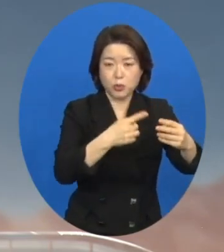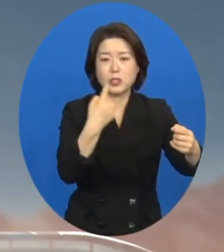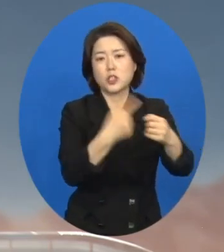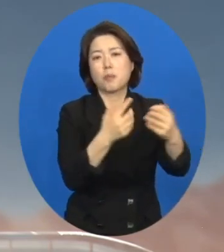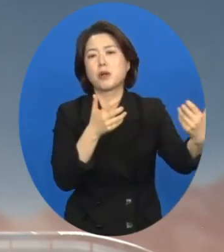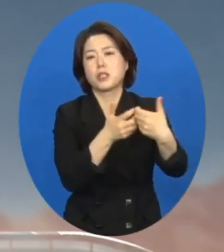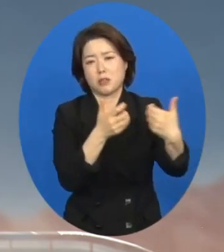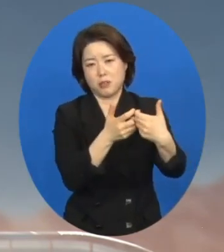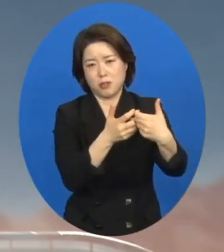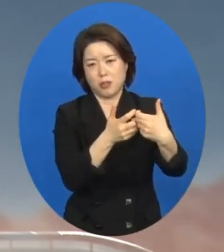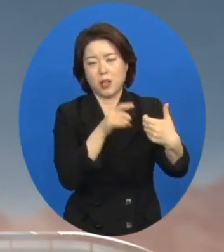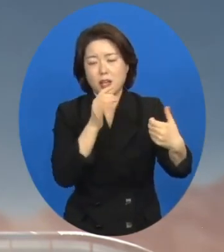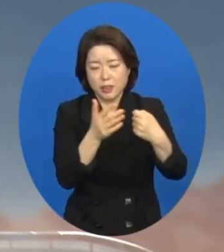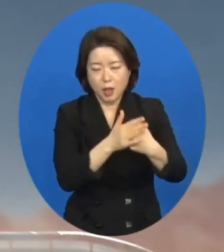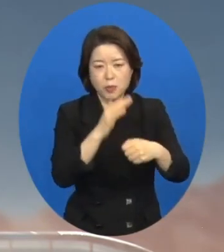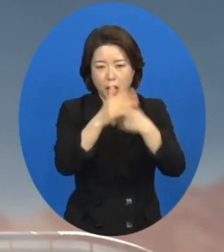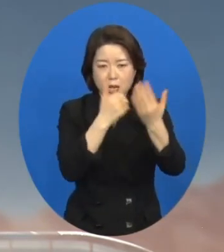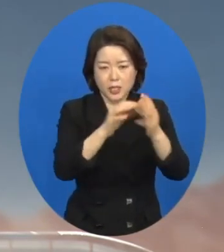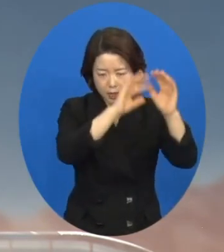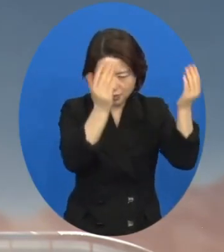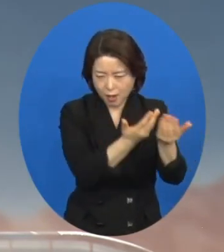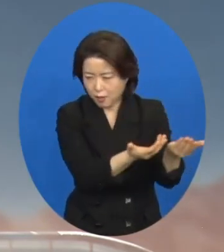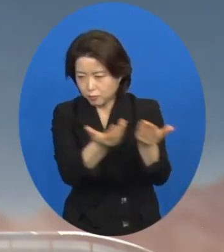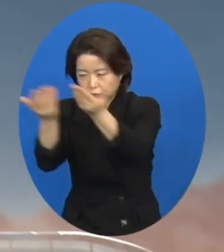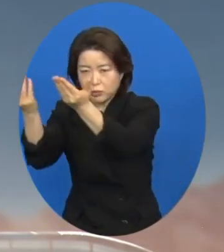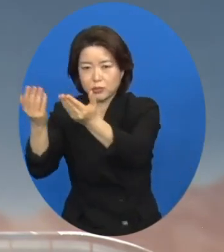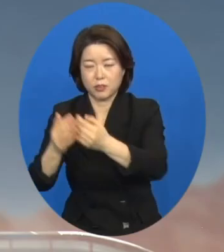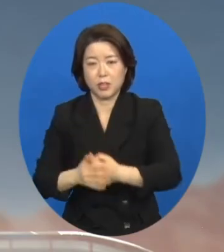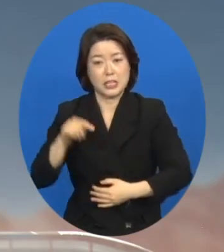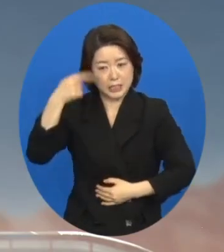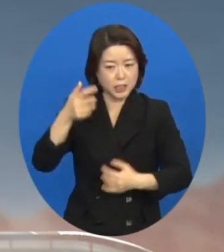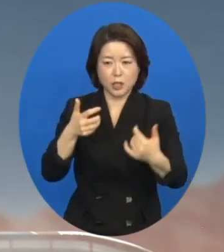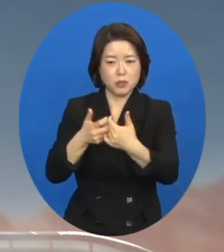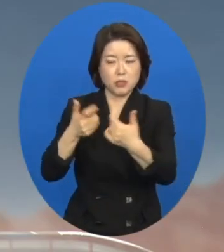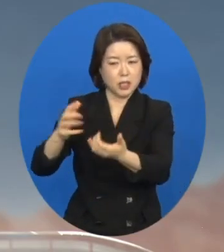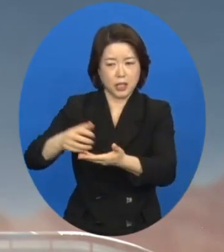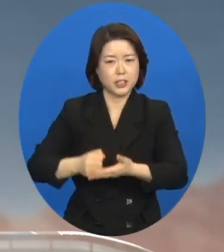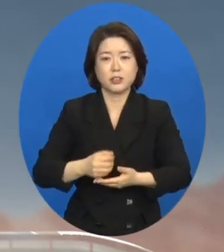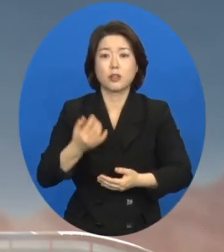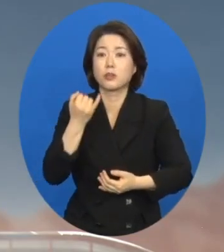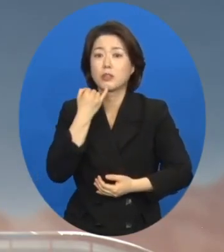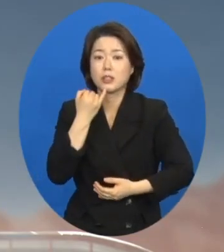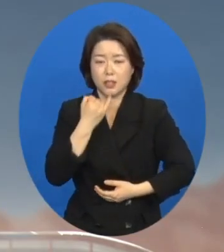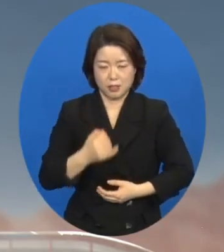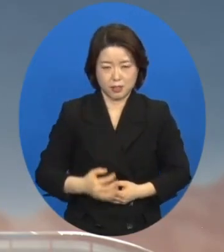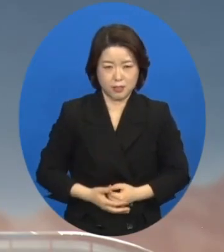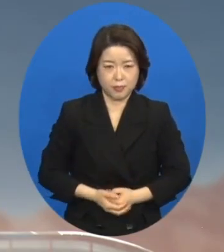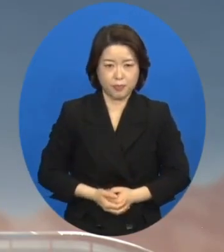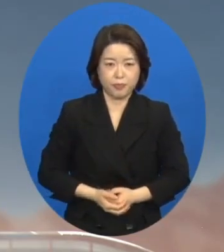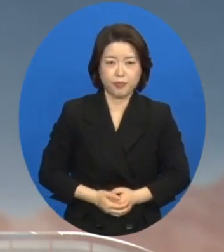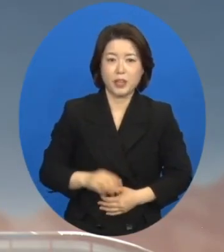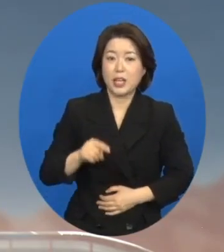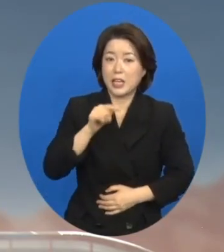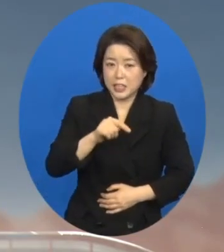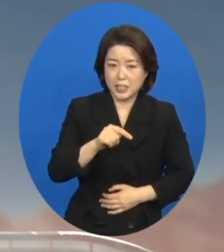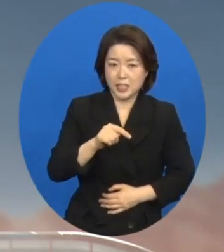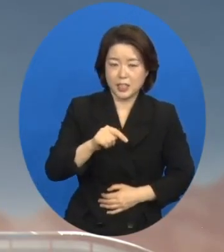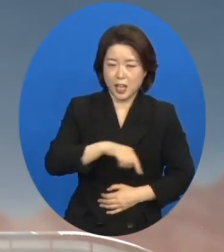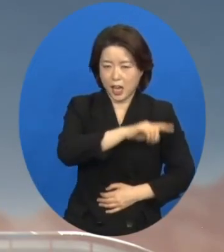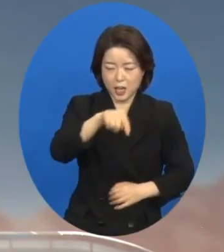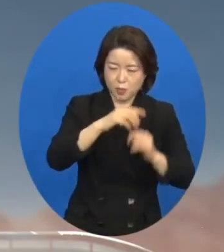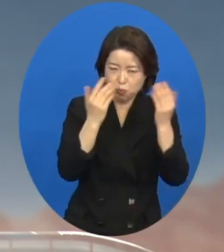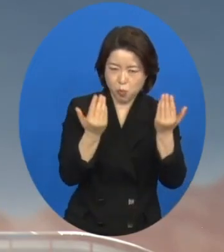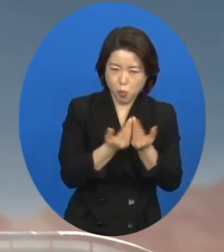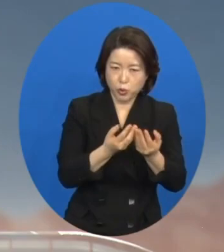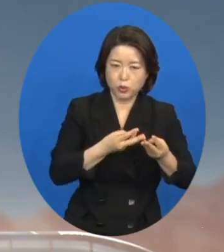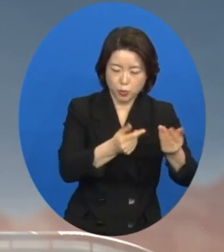여호수아 6장 거기에 보면 이런 말씀이 나오죠. 이 안에 있는 모든 것을 전멸시켜서 그것을 주님께 제물로 바쳐라.